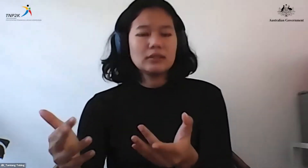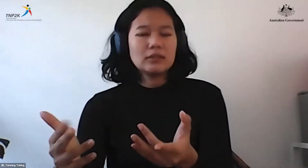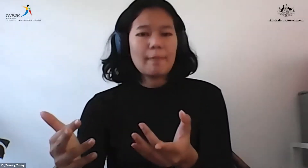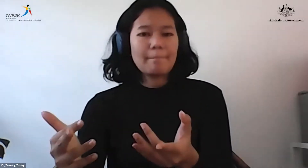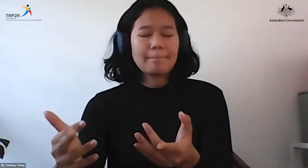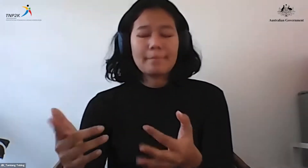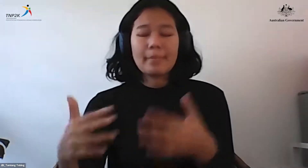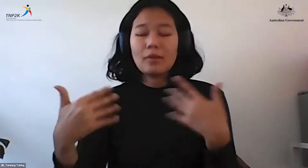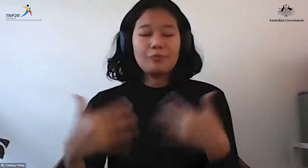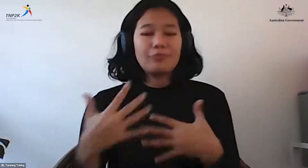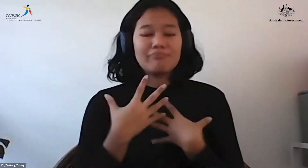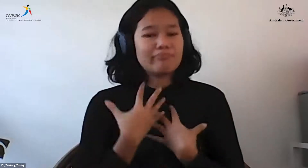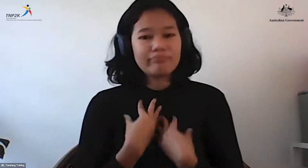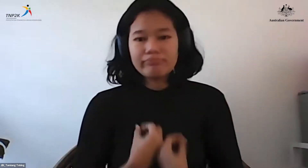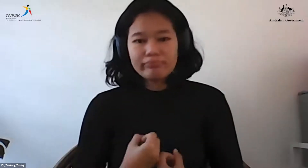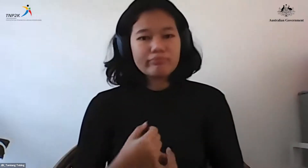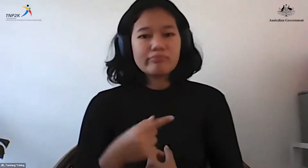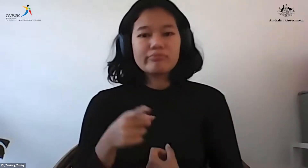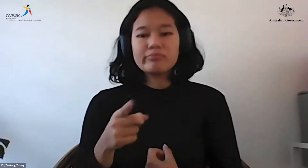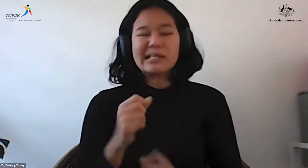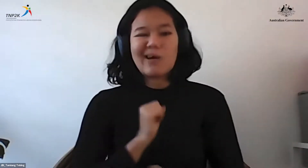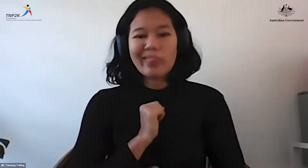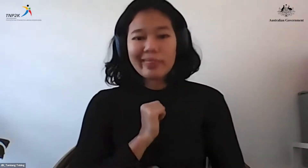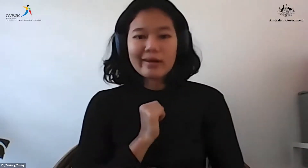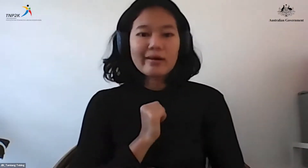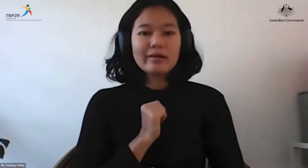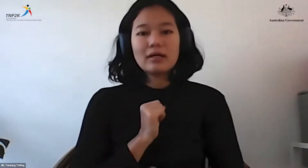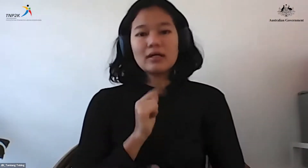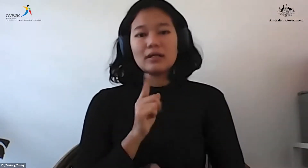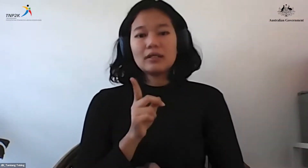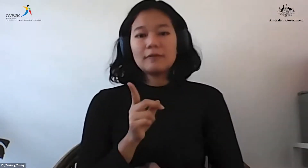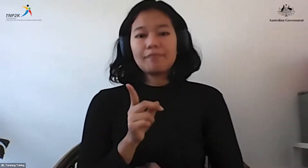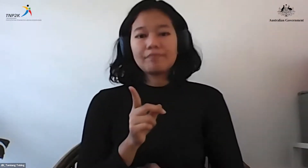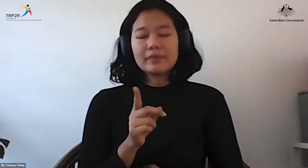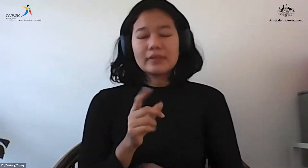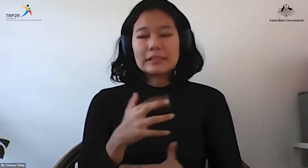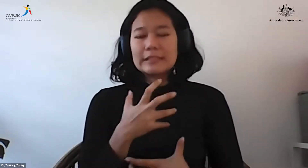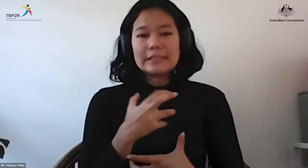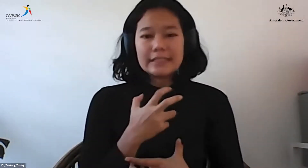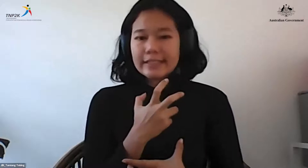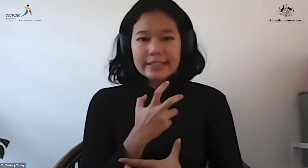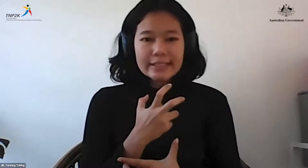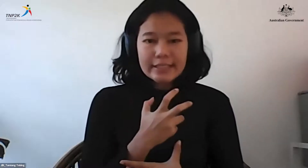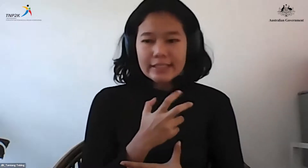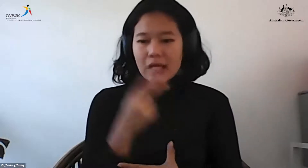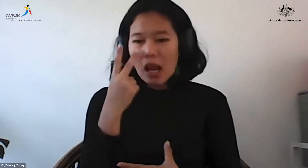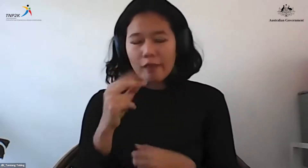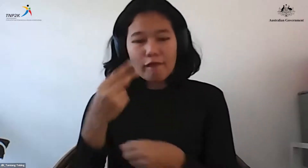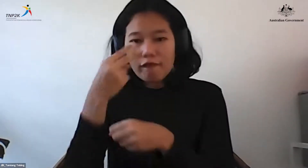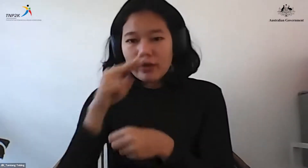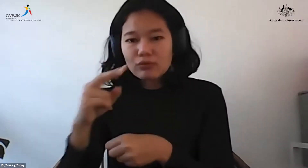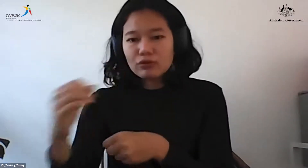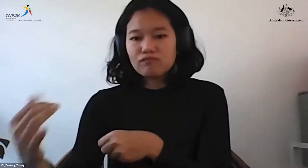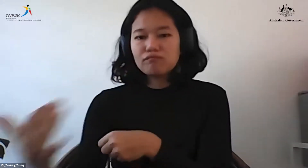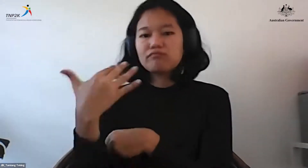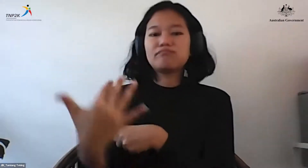miris, kita khawatir, ya, kita cemas ya, terhadap ancaman virus ini terhadap